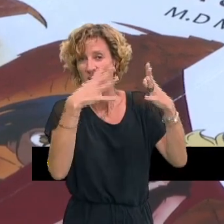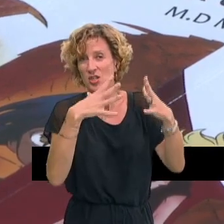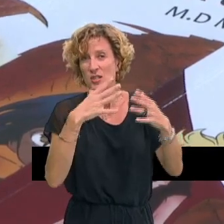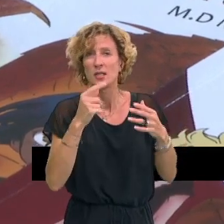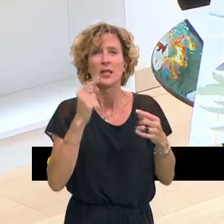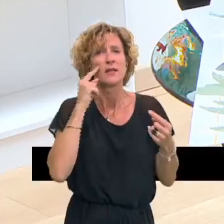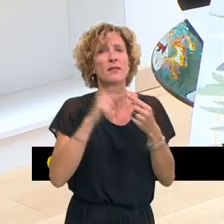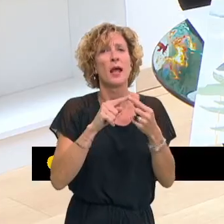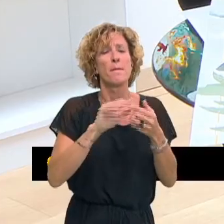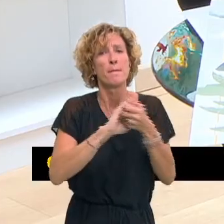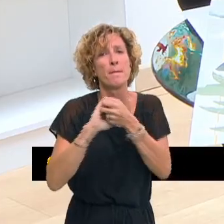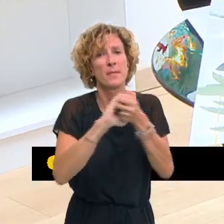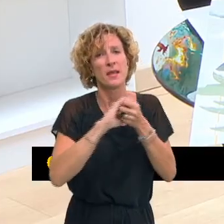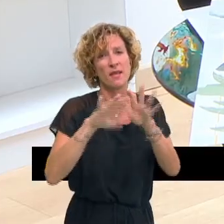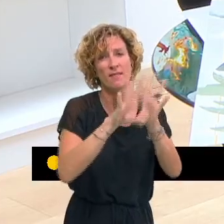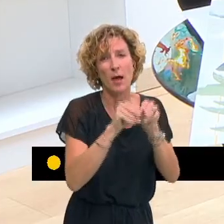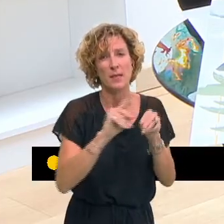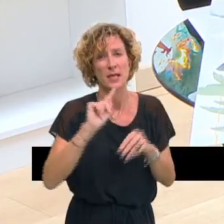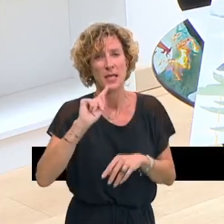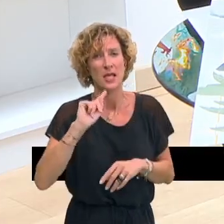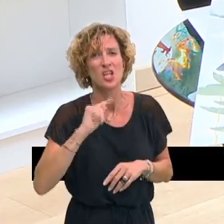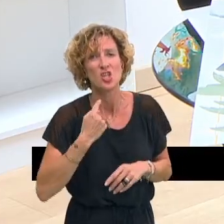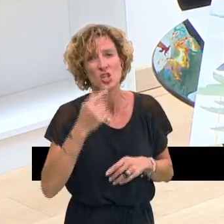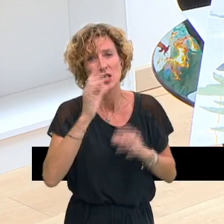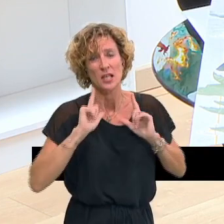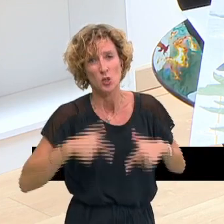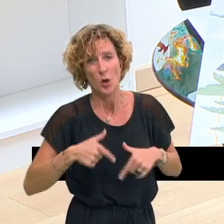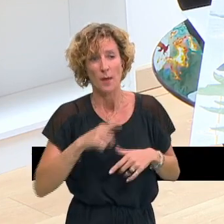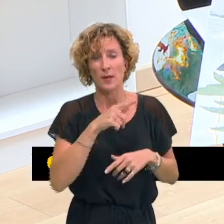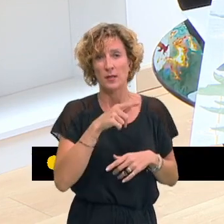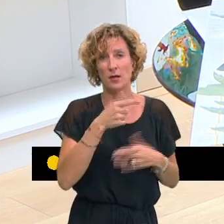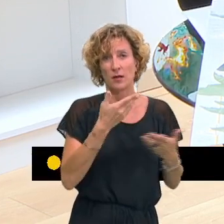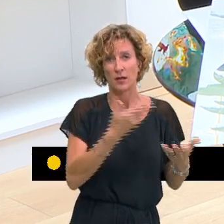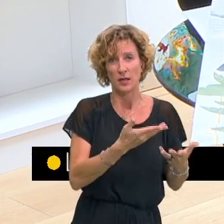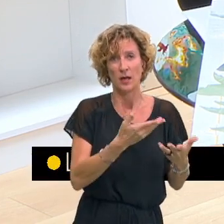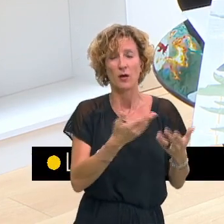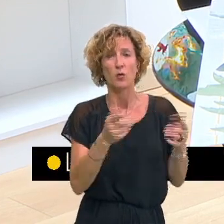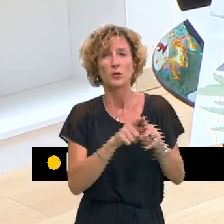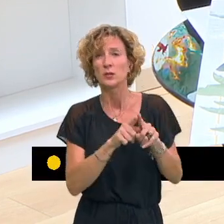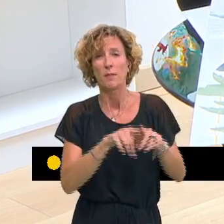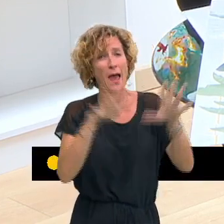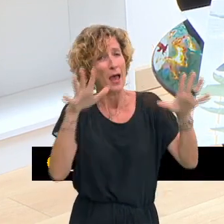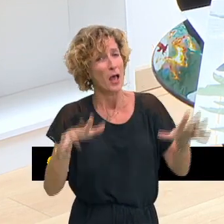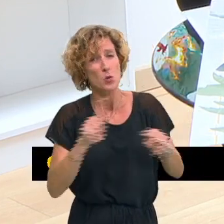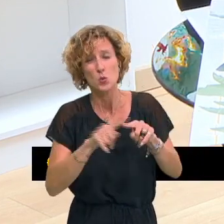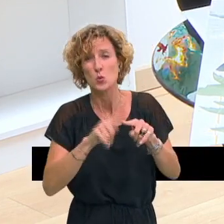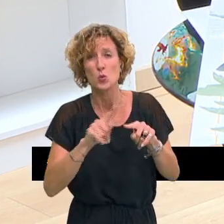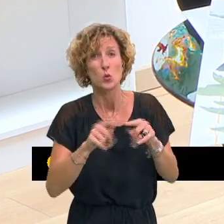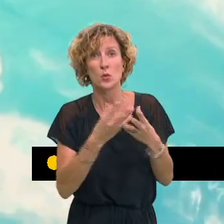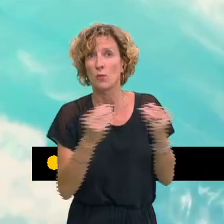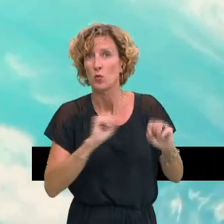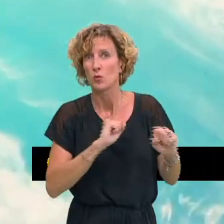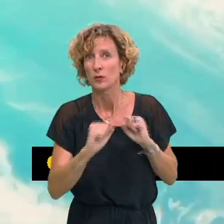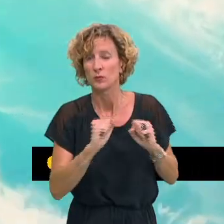famille, l'amitié, l'échec scolaire aussi, parce qu'il y en a une qui aime l'école et l'autre non, plein de choses et beaucoup d'actions.